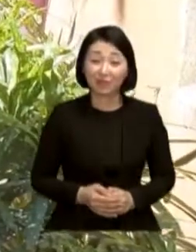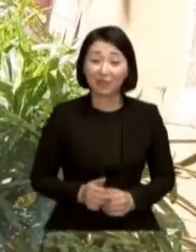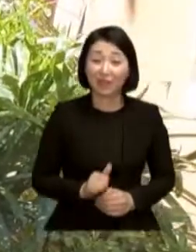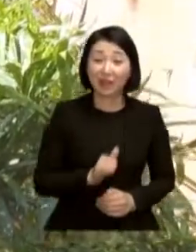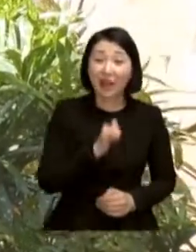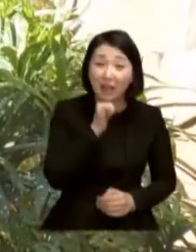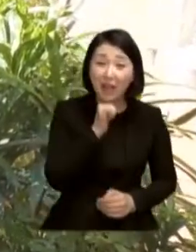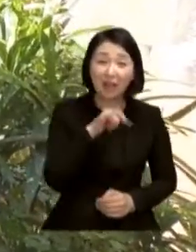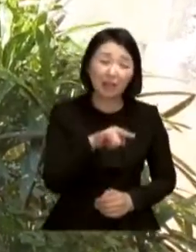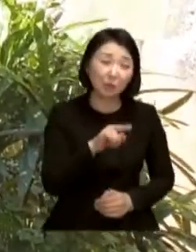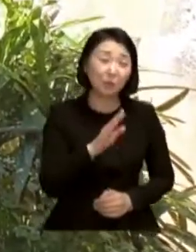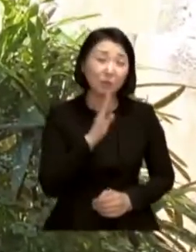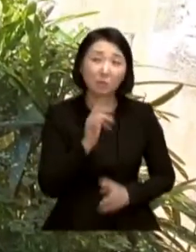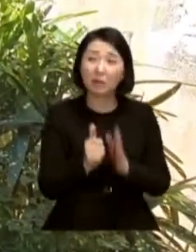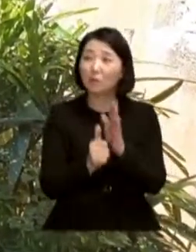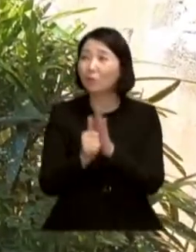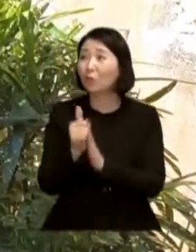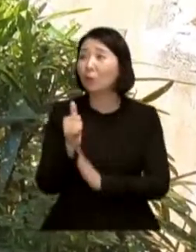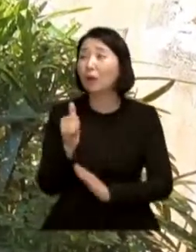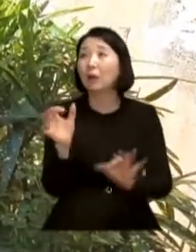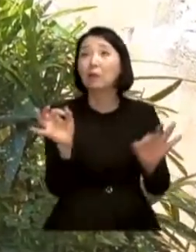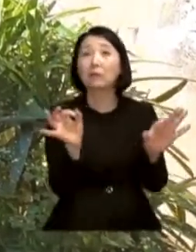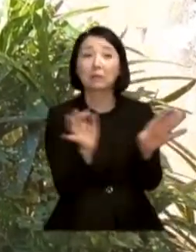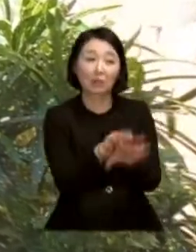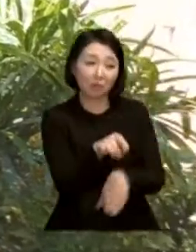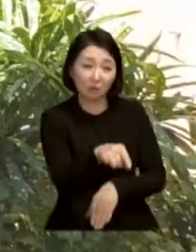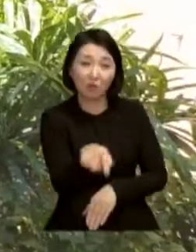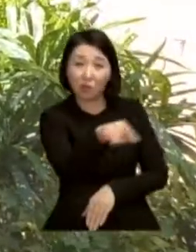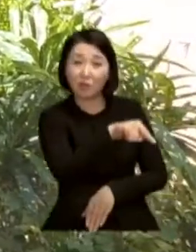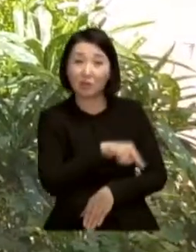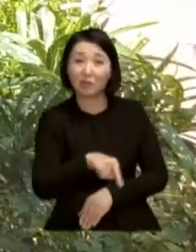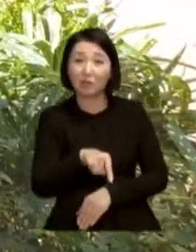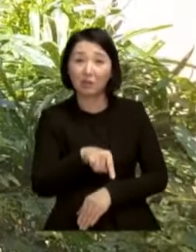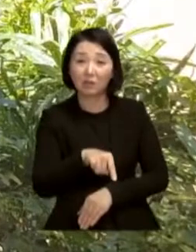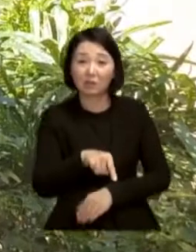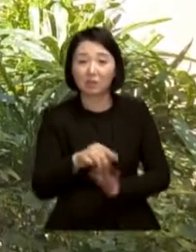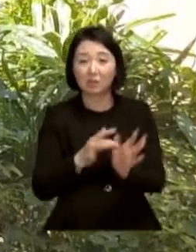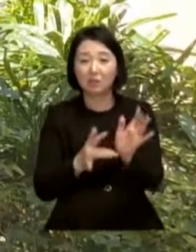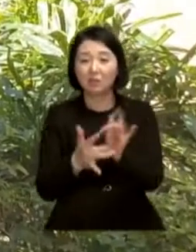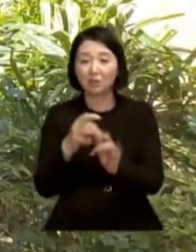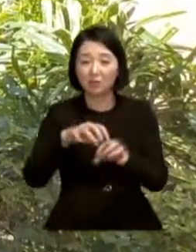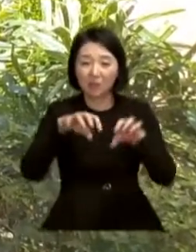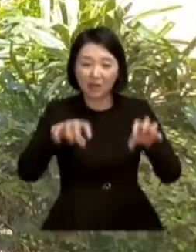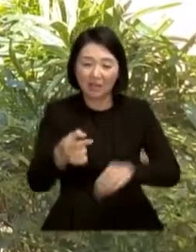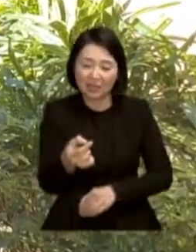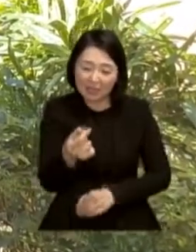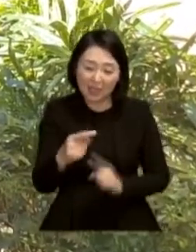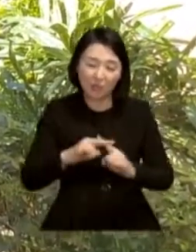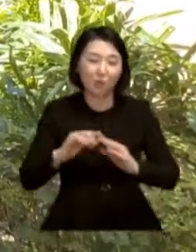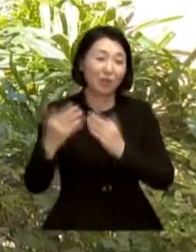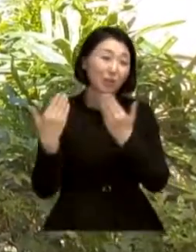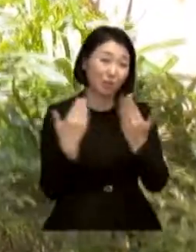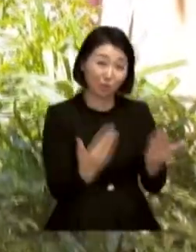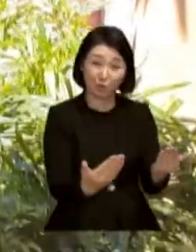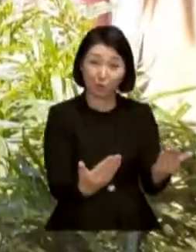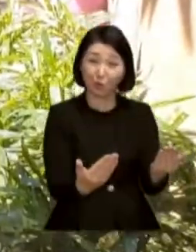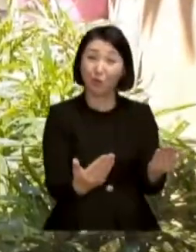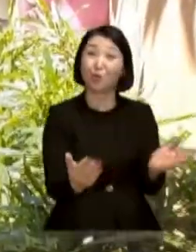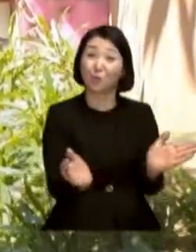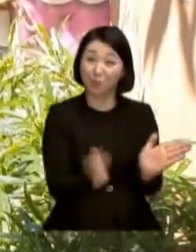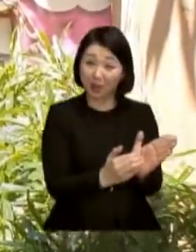가난하고 정말 소망이 없는 이 사람들에게 예수 마을 작은 교회를